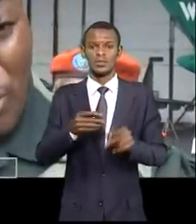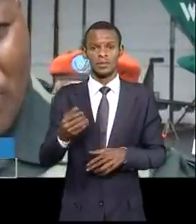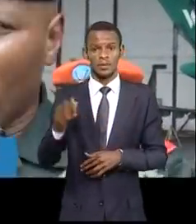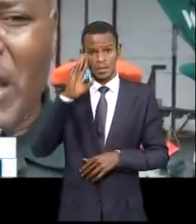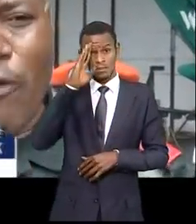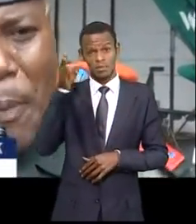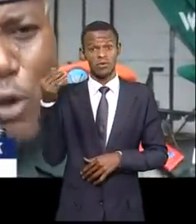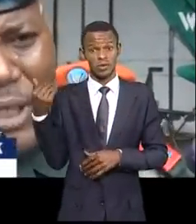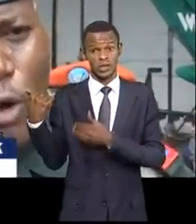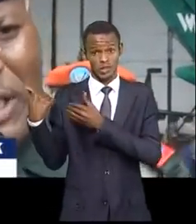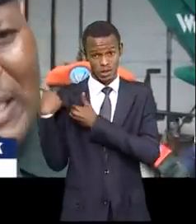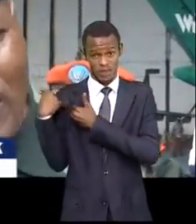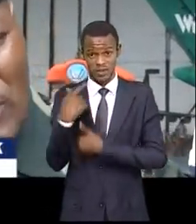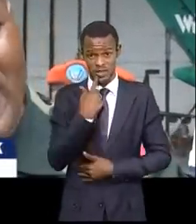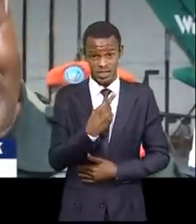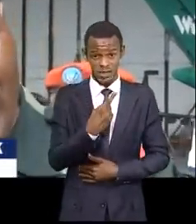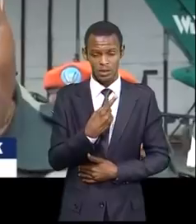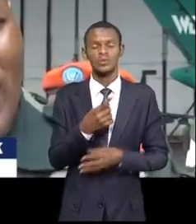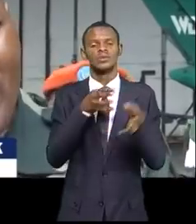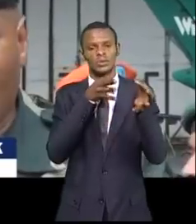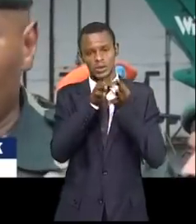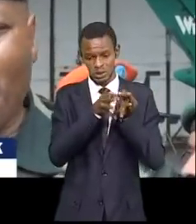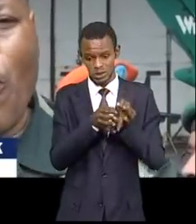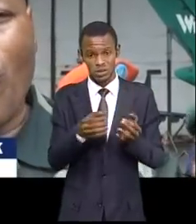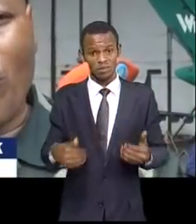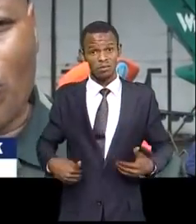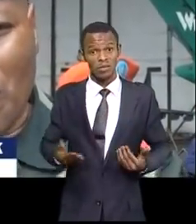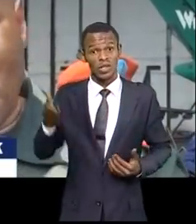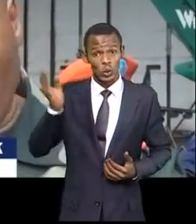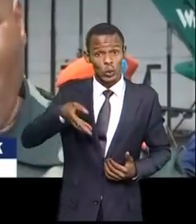mais ne vont pas aussi logés dans un motel à 5 étoiles